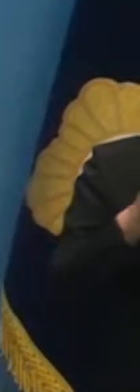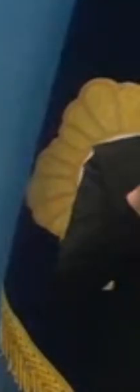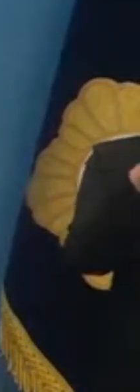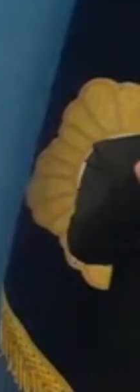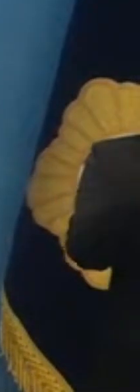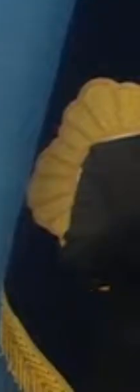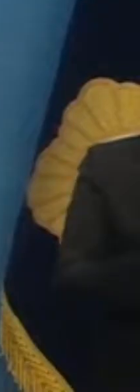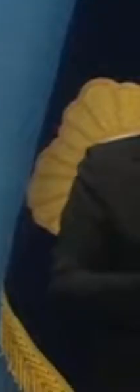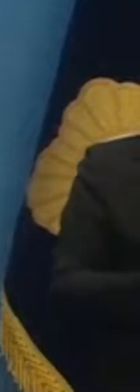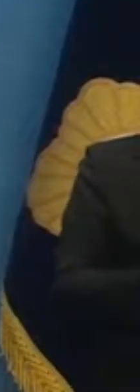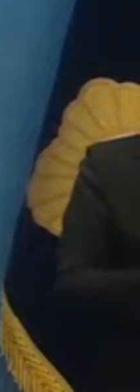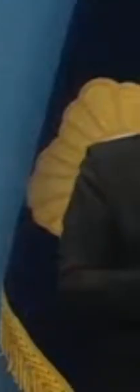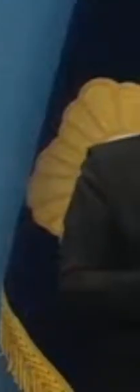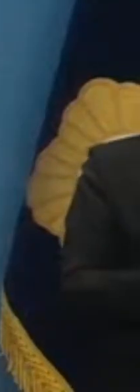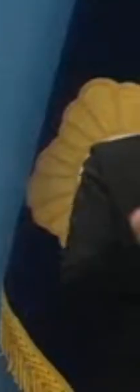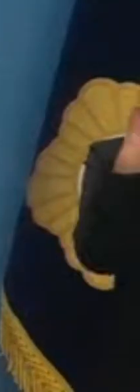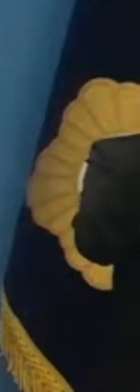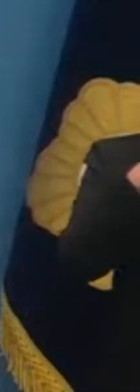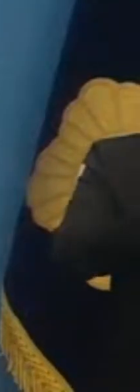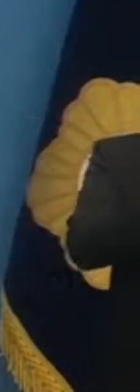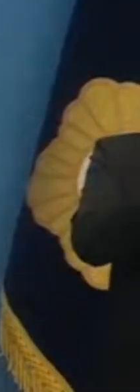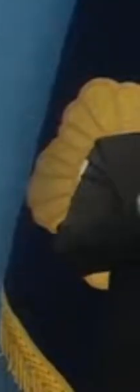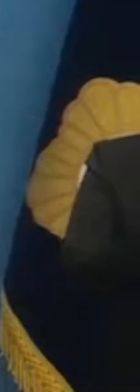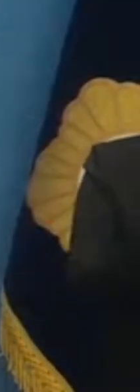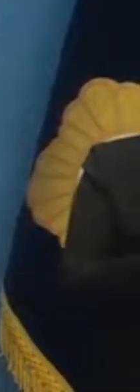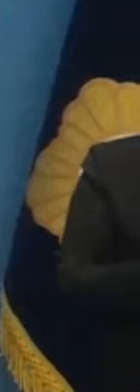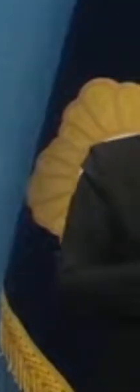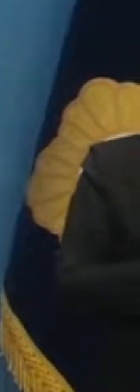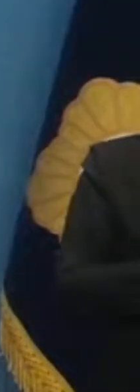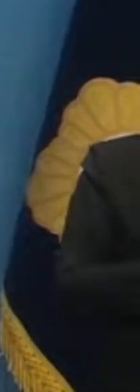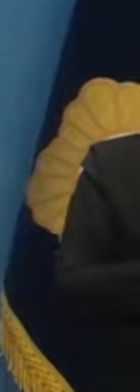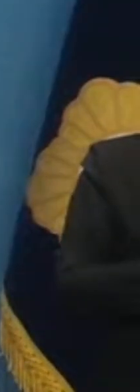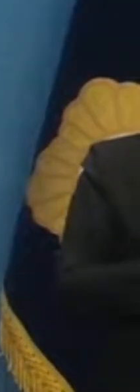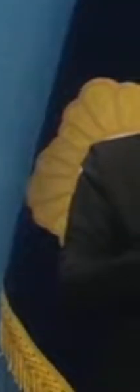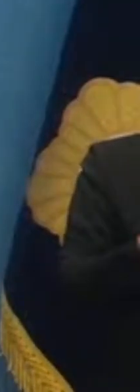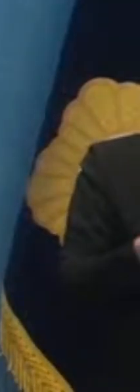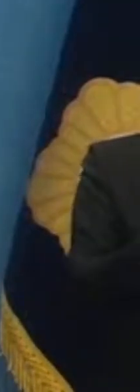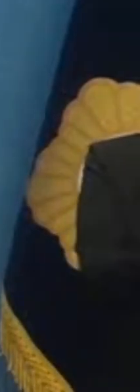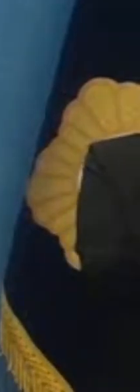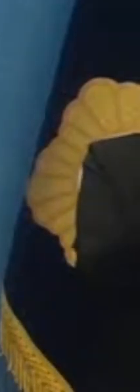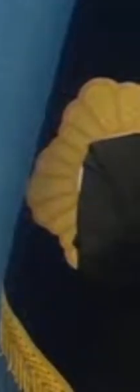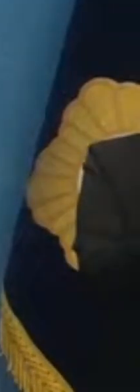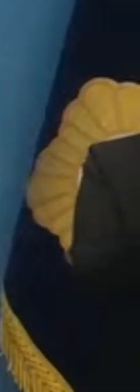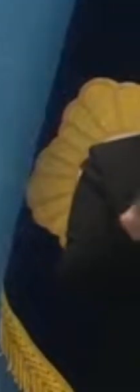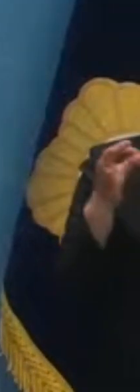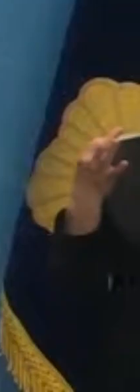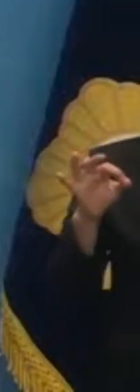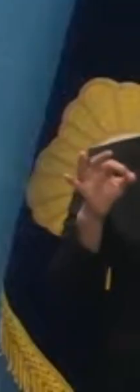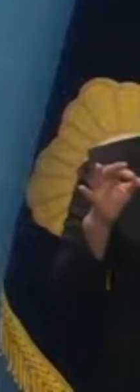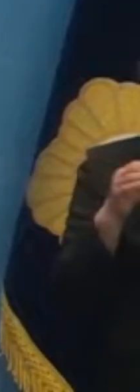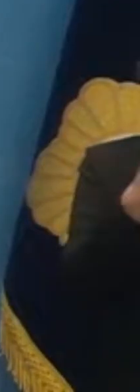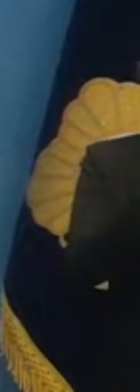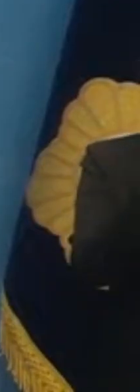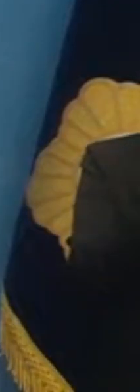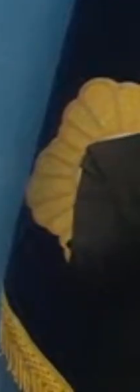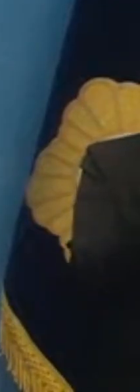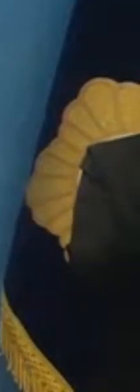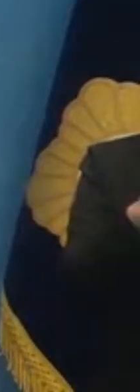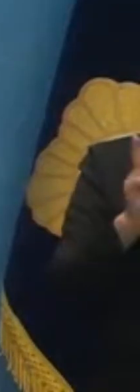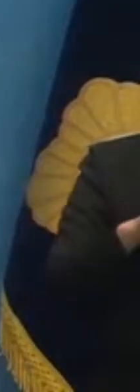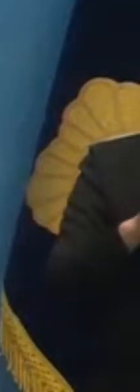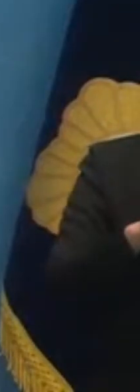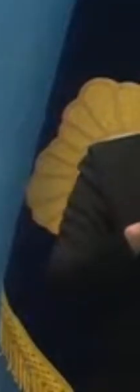중입니다. 아울러 여론조사 심의위원회에는 해당 조사 심의 신청을 접수했으며 김문수 후보가 제작 유포한 웹자보에